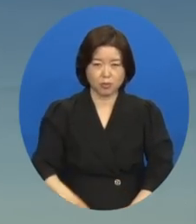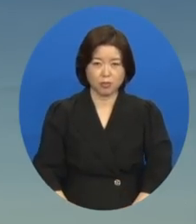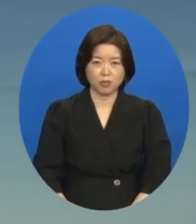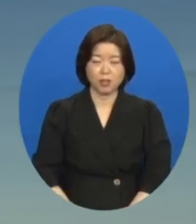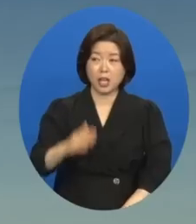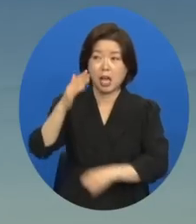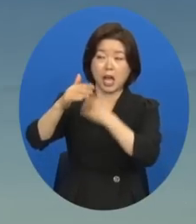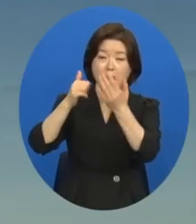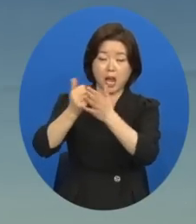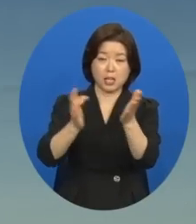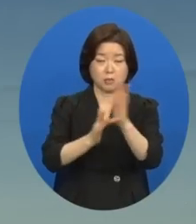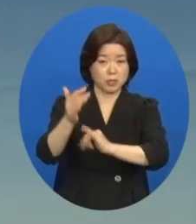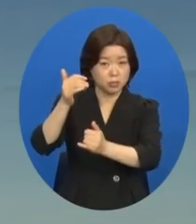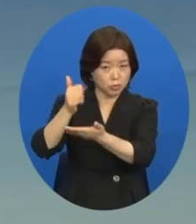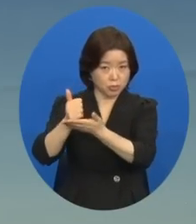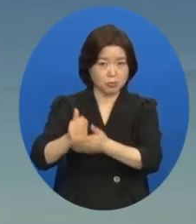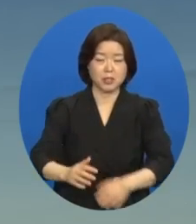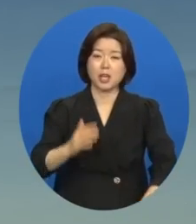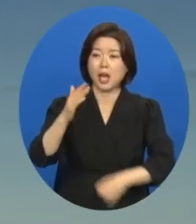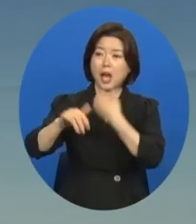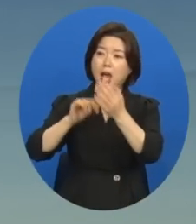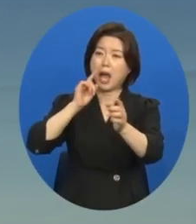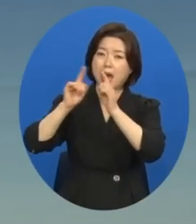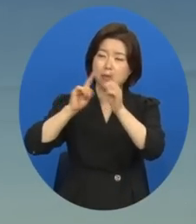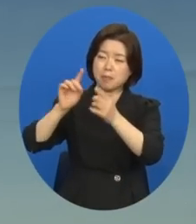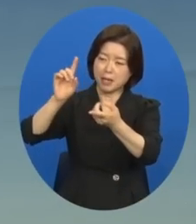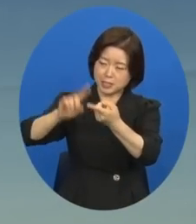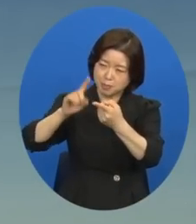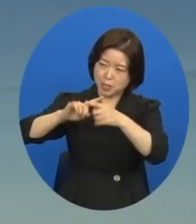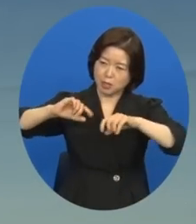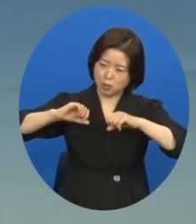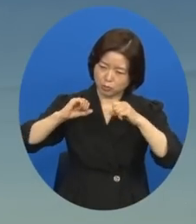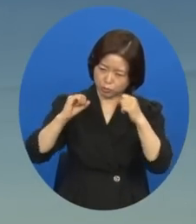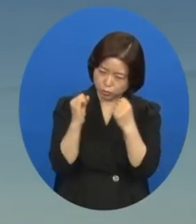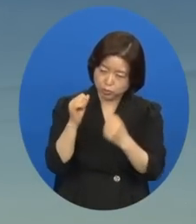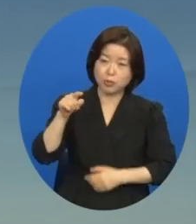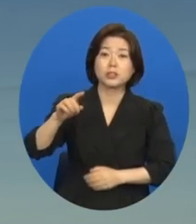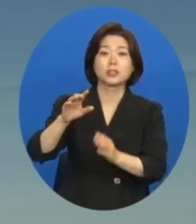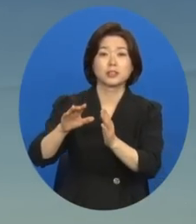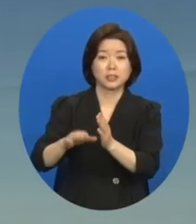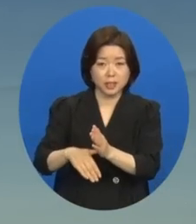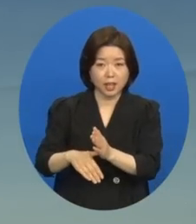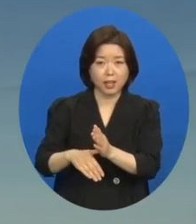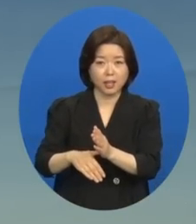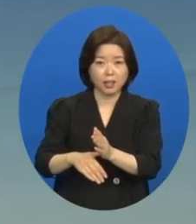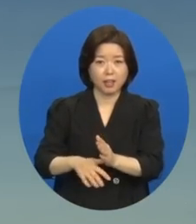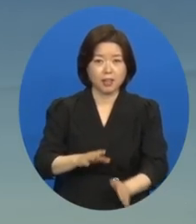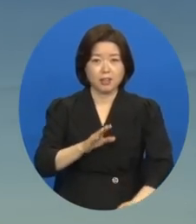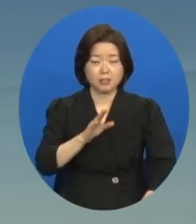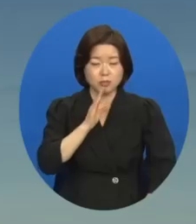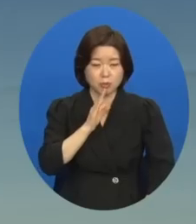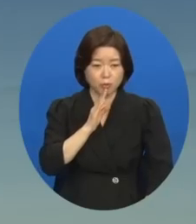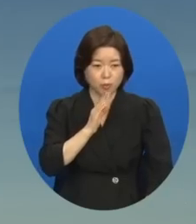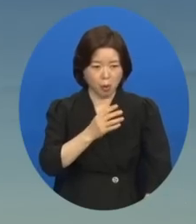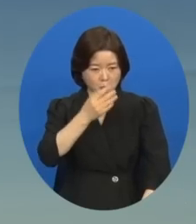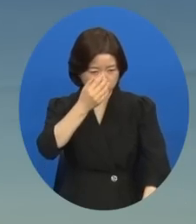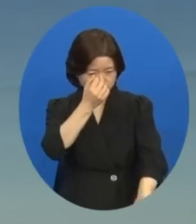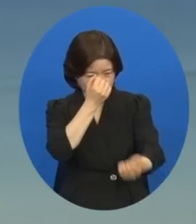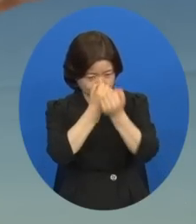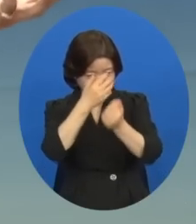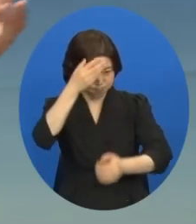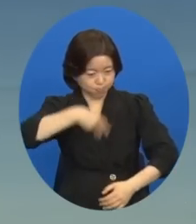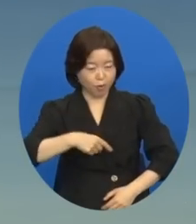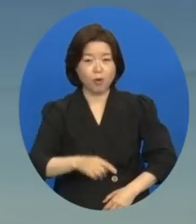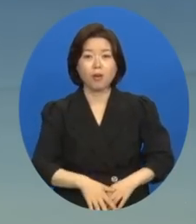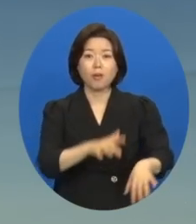하나님이신 예수님께서 하나님의 말씀대로 순종하려고 하는 그때에 참 당돌하게도 사단이